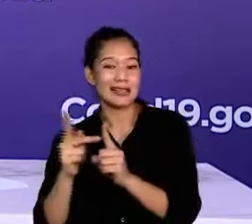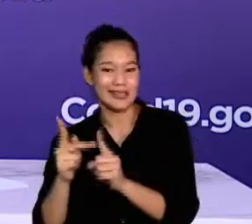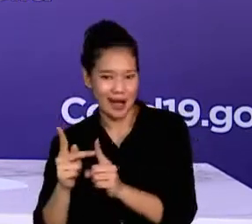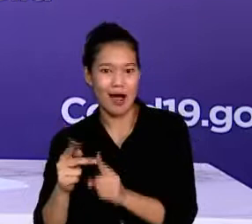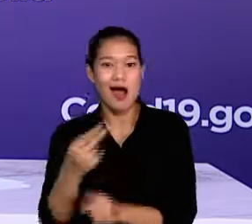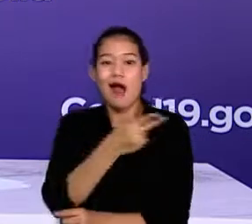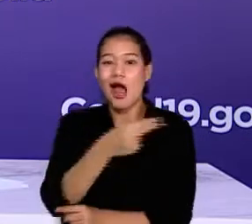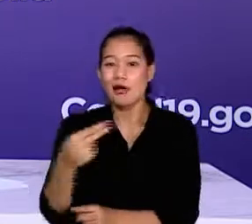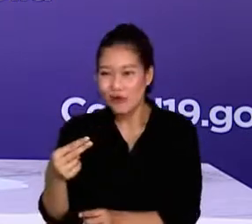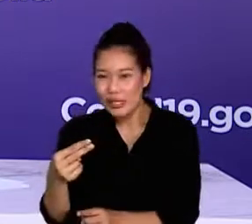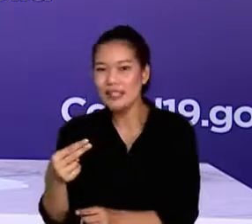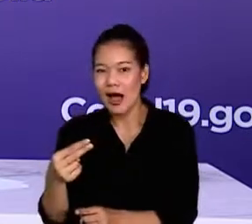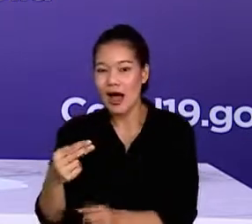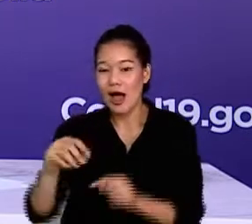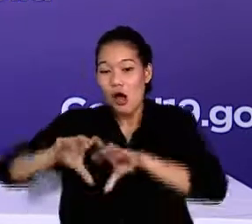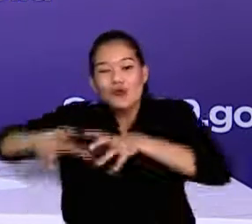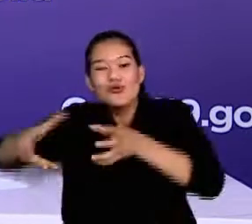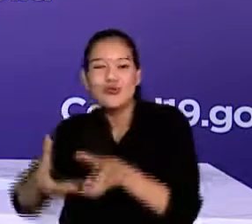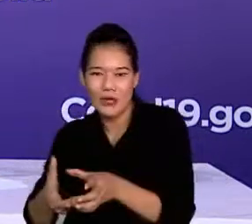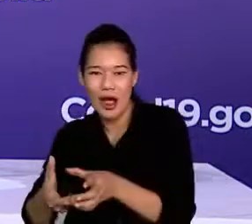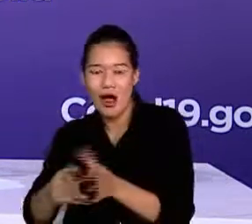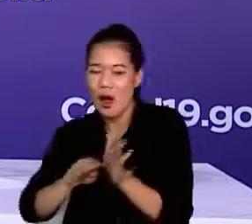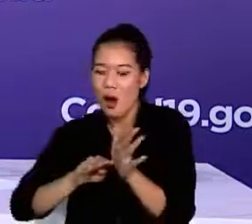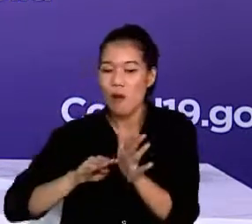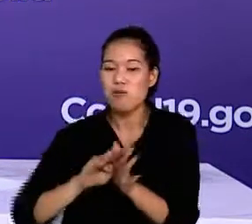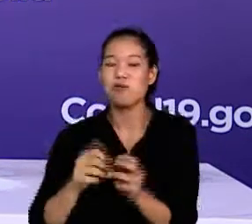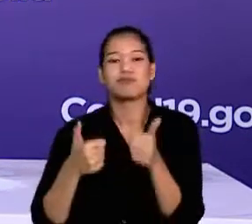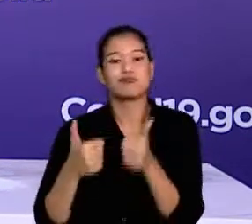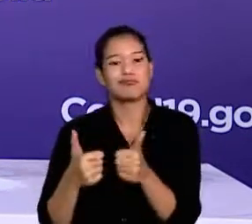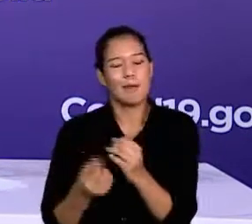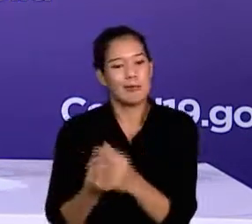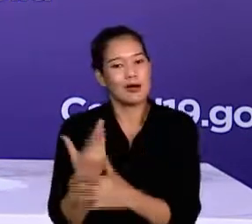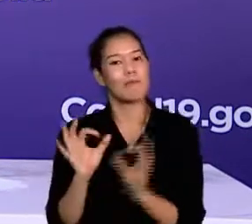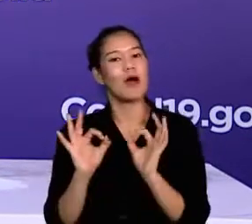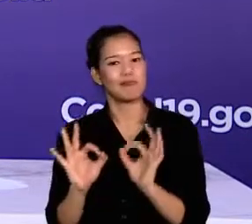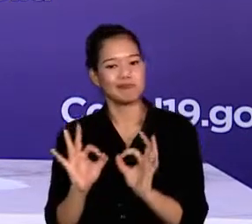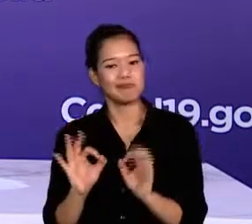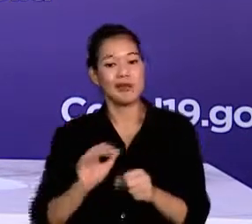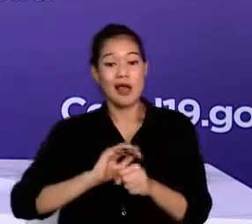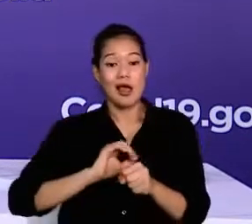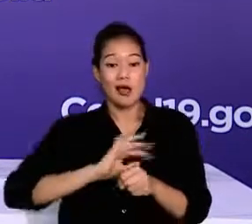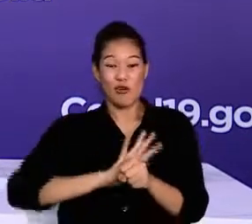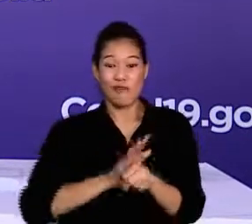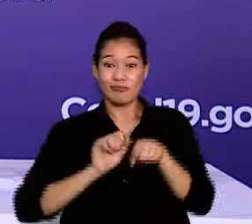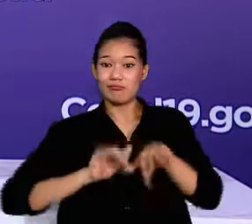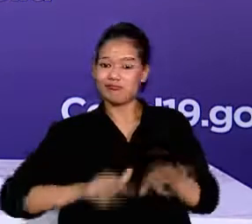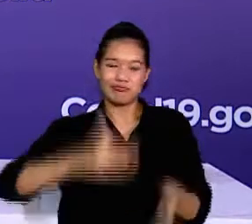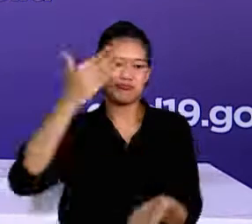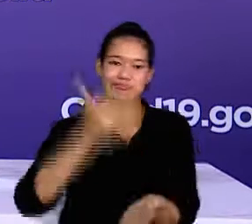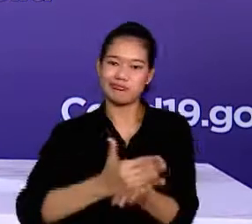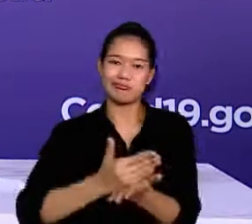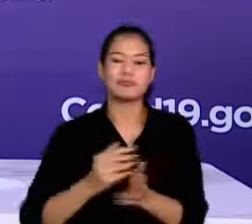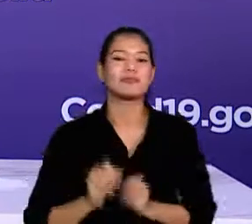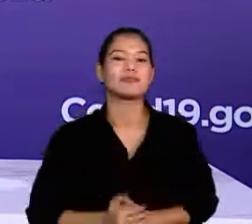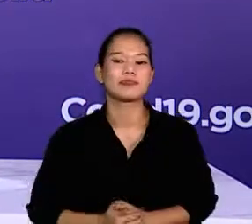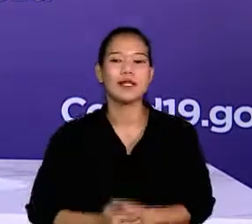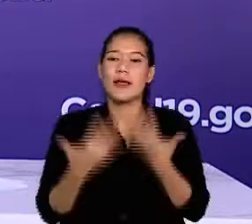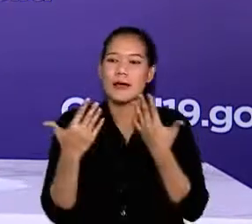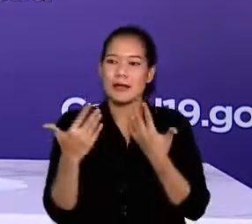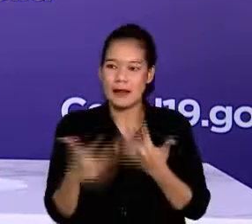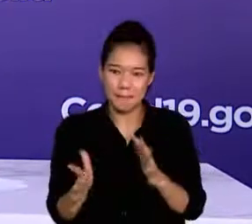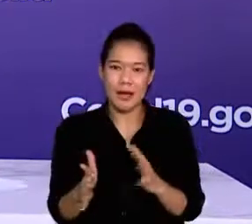Indonesia dan dunia dapat tumbuh lebih baik dan juga segera terbebas dari pandemic of 19